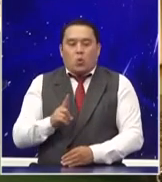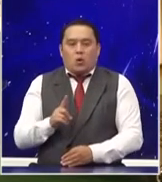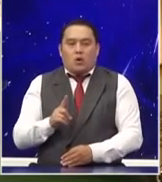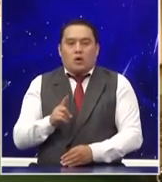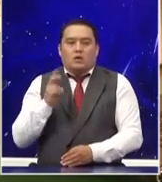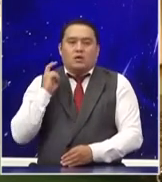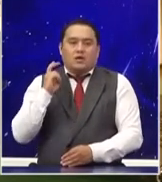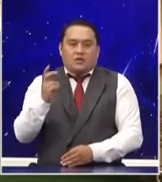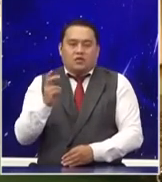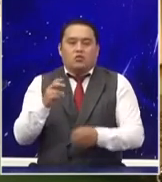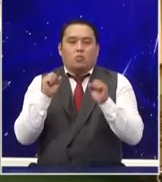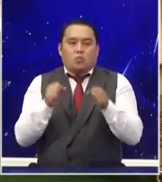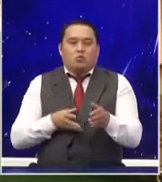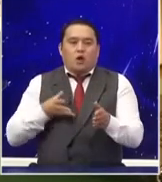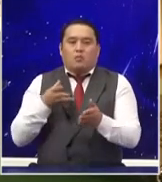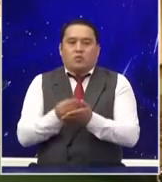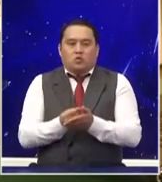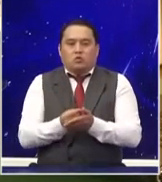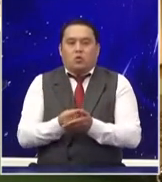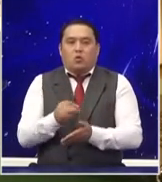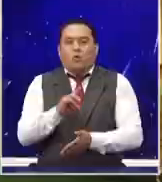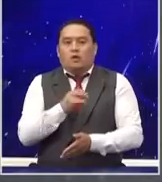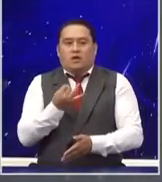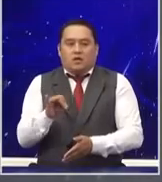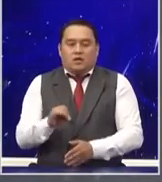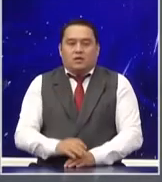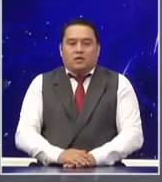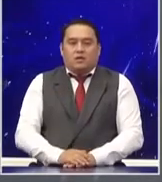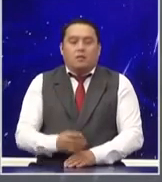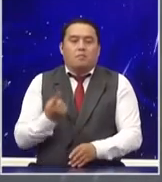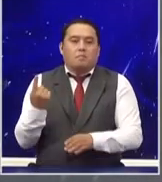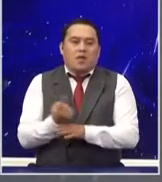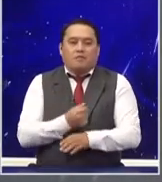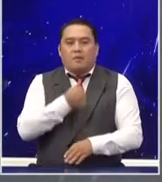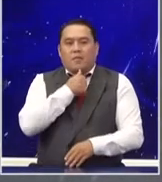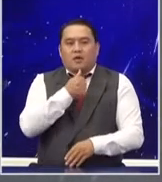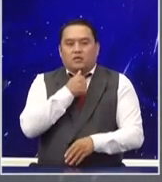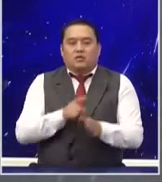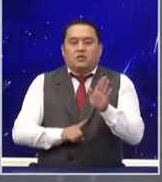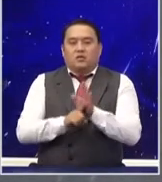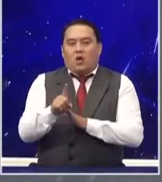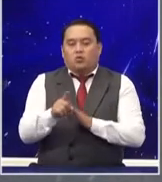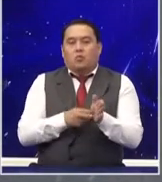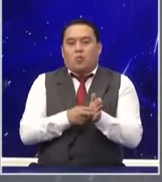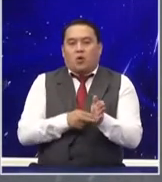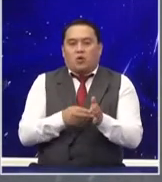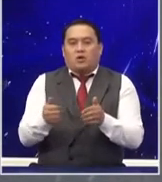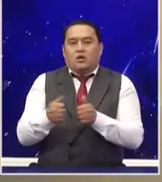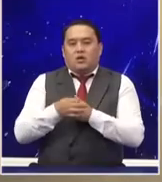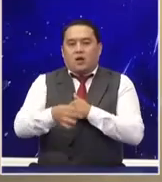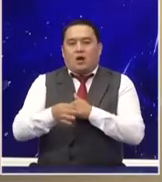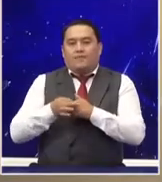в Капчагай можно оплатить онай. Это не первая попытка властей запустить сообщение в пригородные